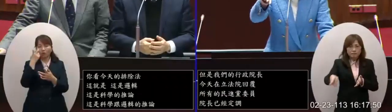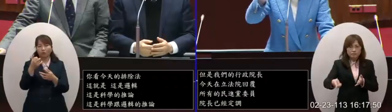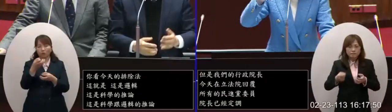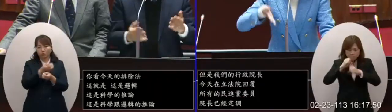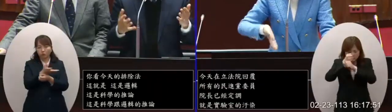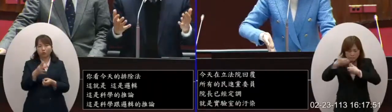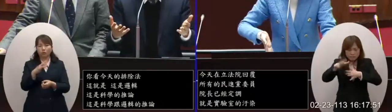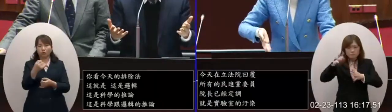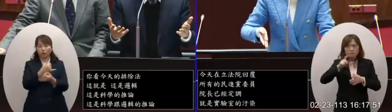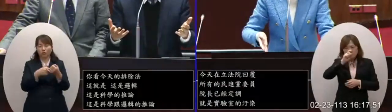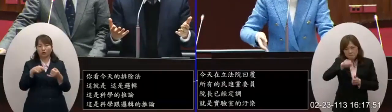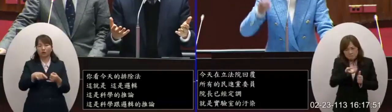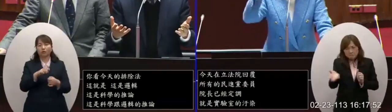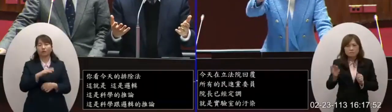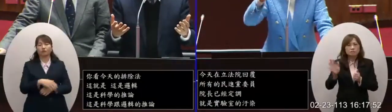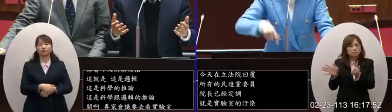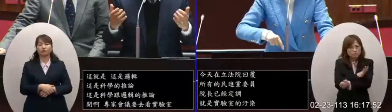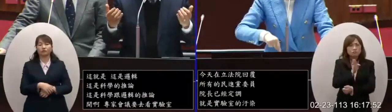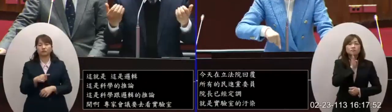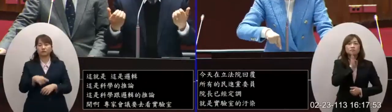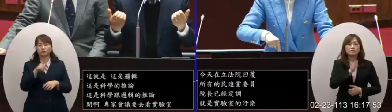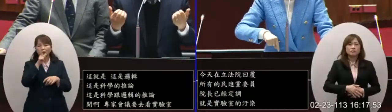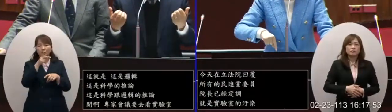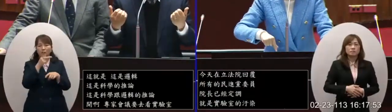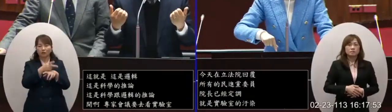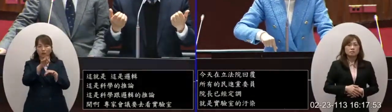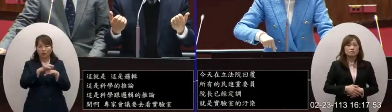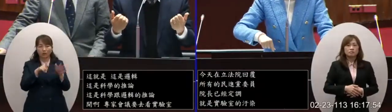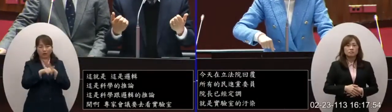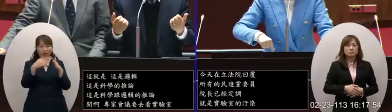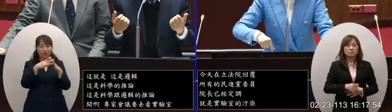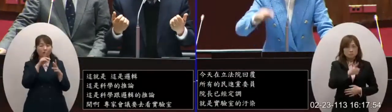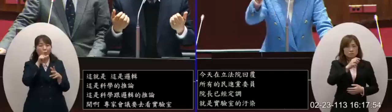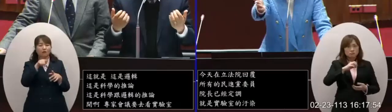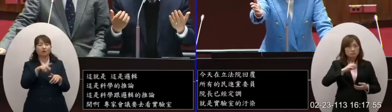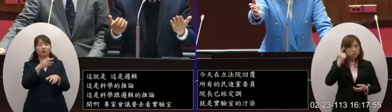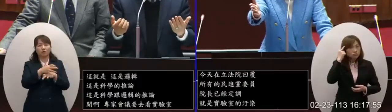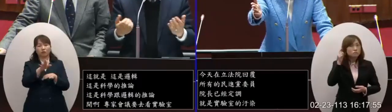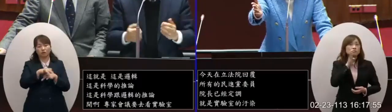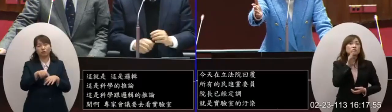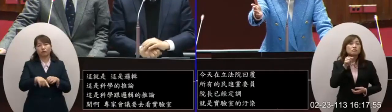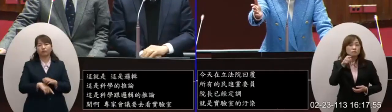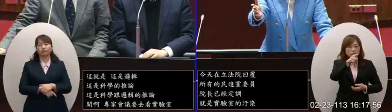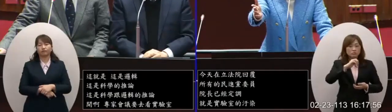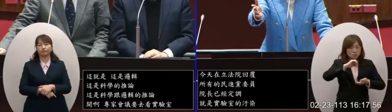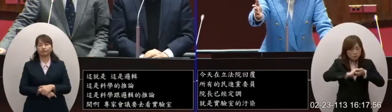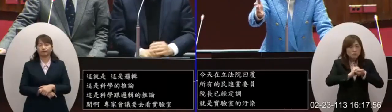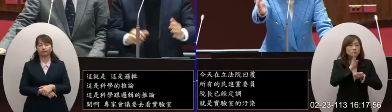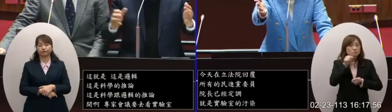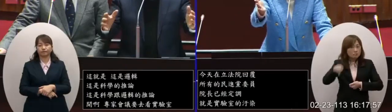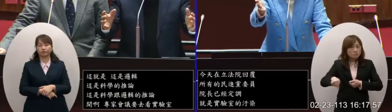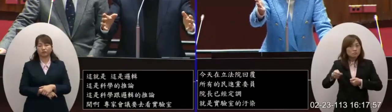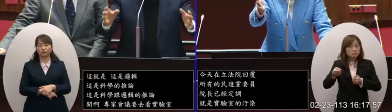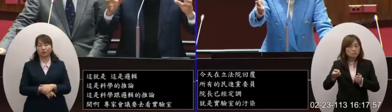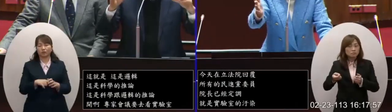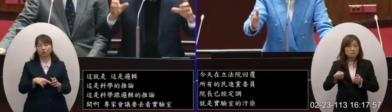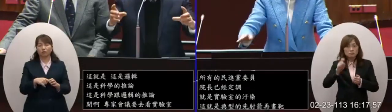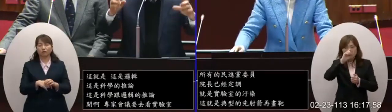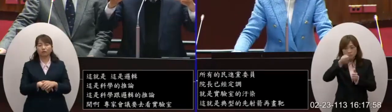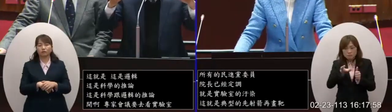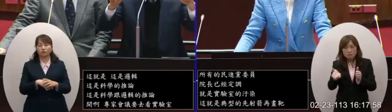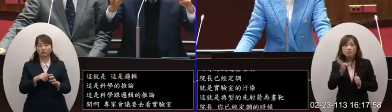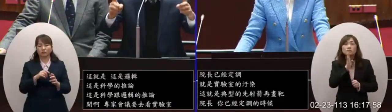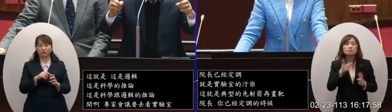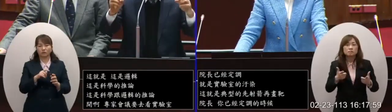这个就是实验室污染，院长，你已经说， 这就是科学， 所以你就是定调这 是 实验室污染，对不对？你已经定调了嘛，对不对？ 我 是 觉得